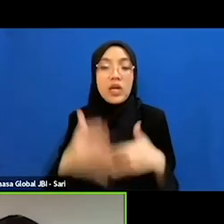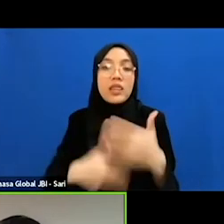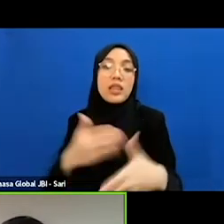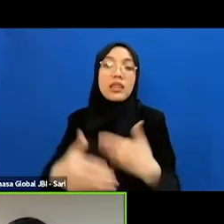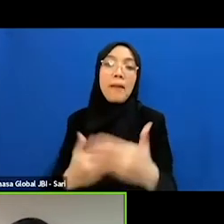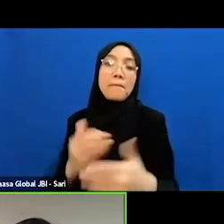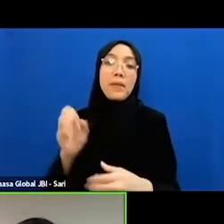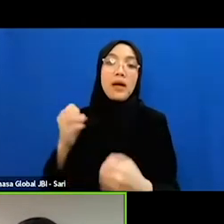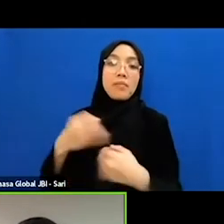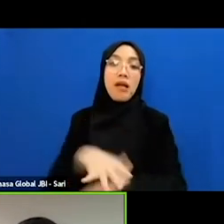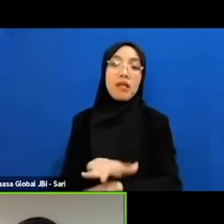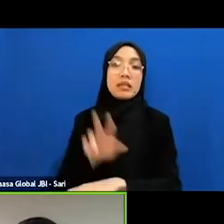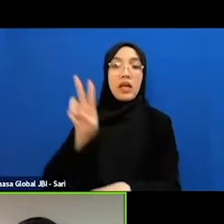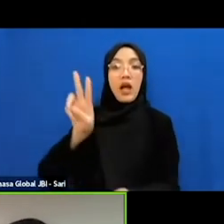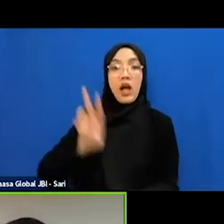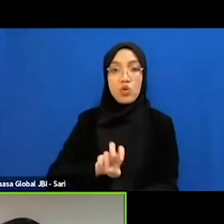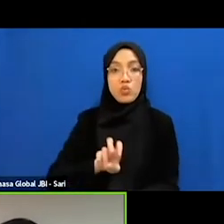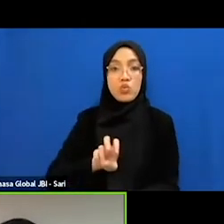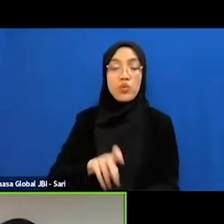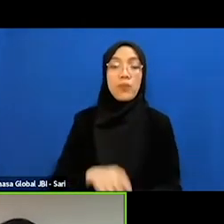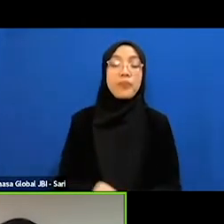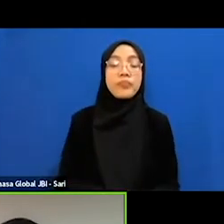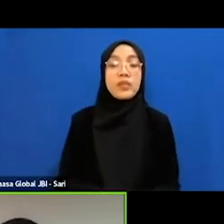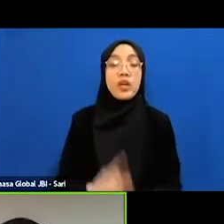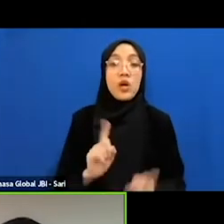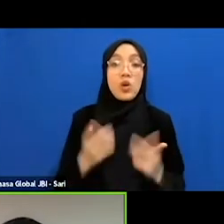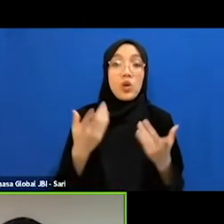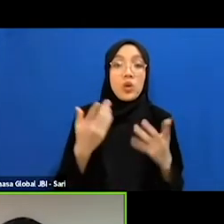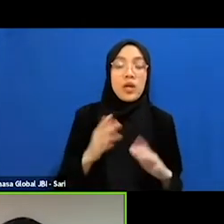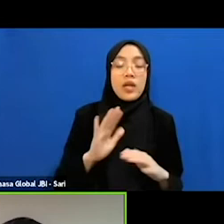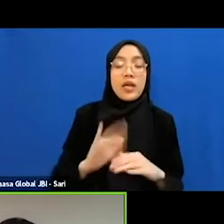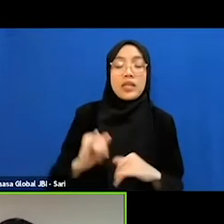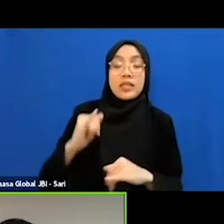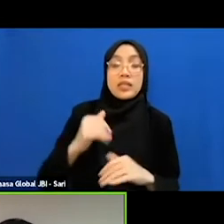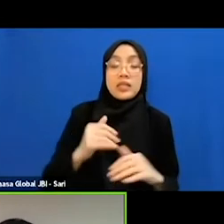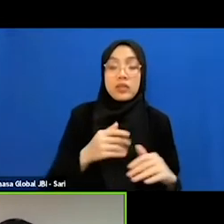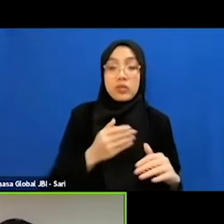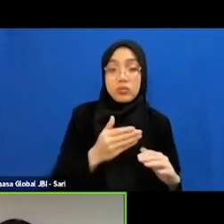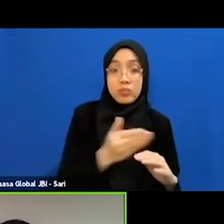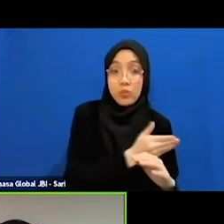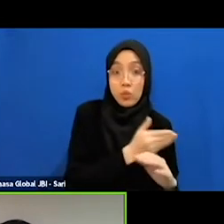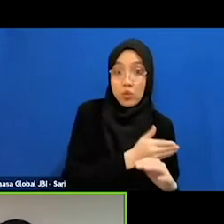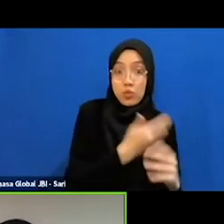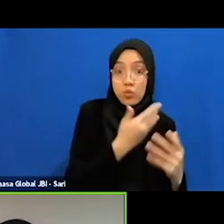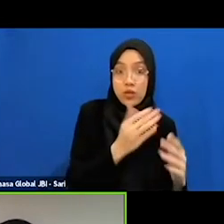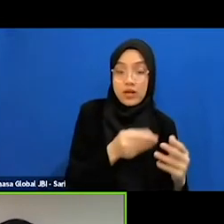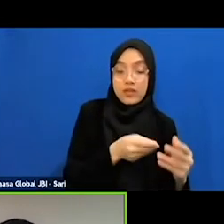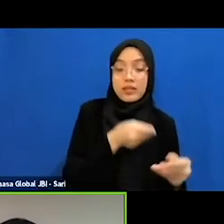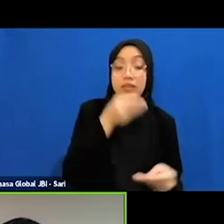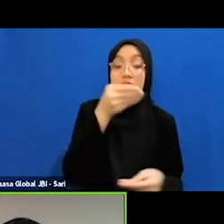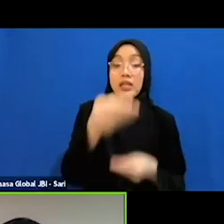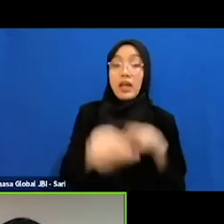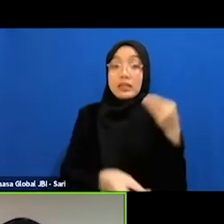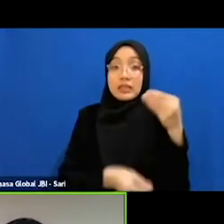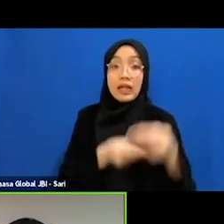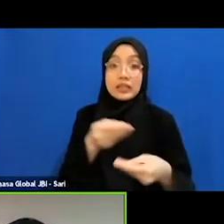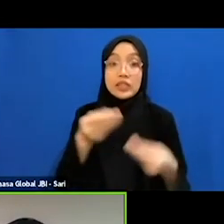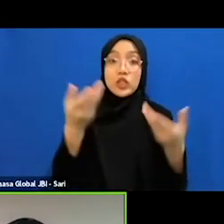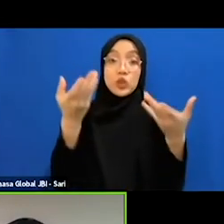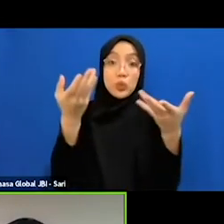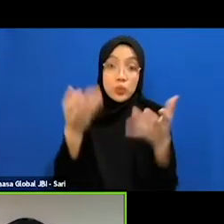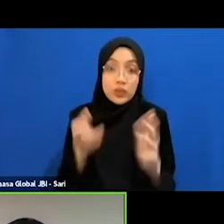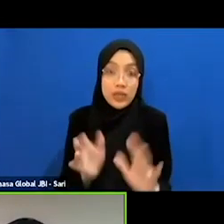nah kemudian ganti post process Jefri setelah terjadi transaksi dengan konsumen